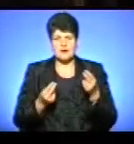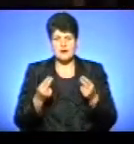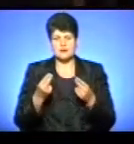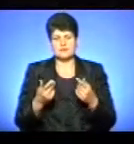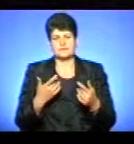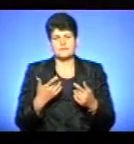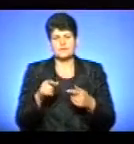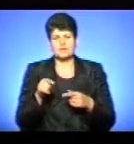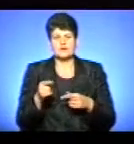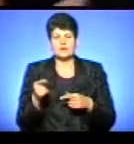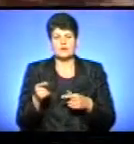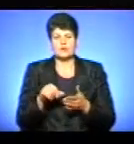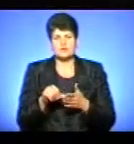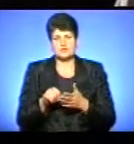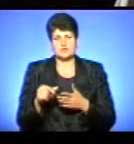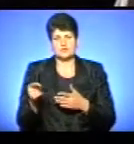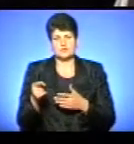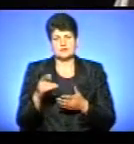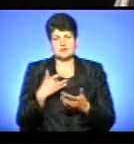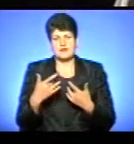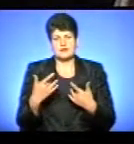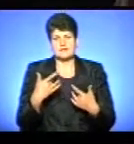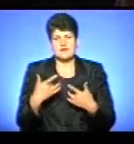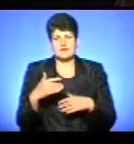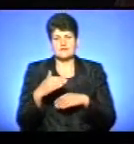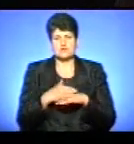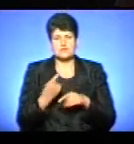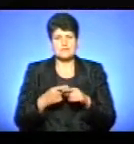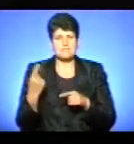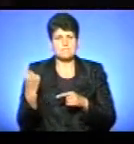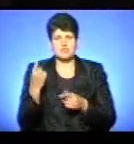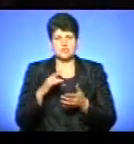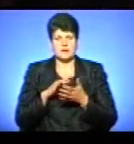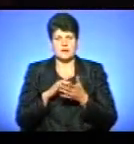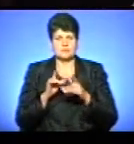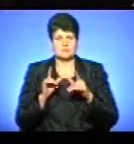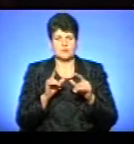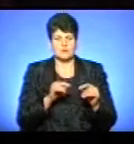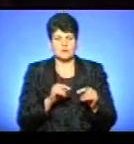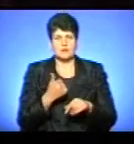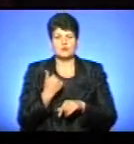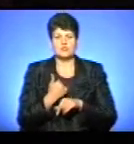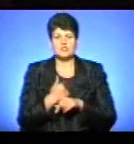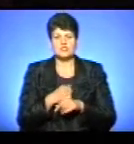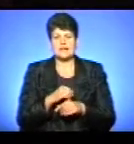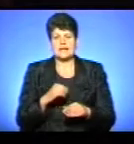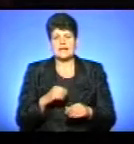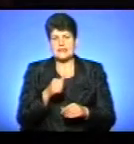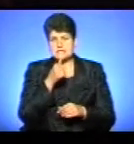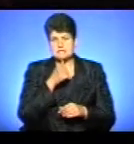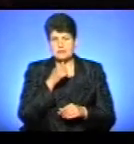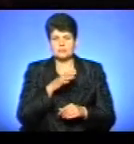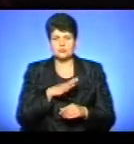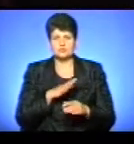театральних вечорах – то її перша творча мандрівка, розповідає режисер Богдан Гнатюк. Найголовніший експеримент був уникнути в